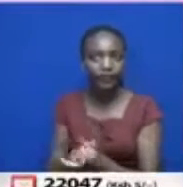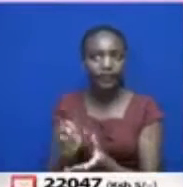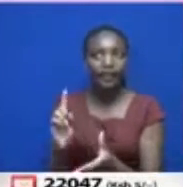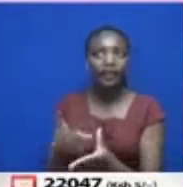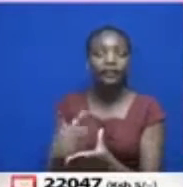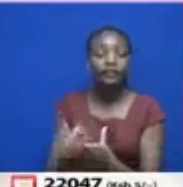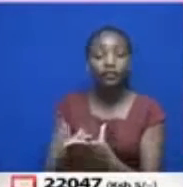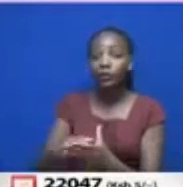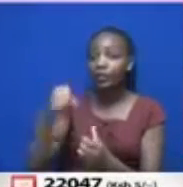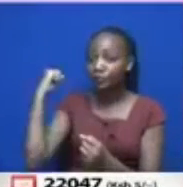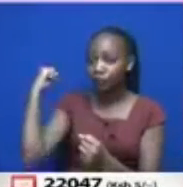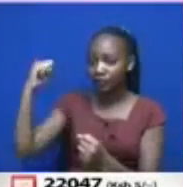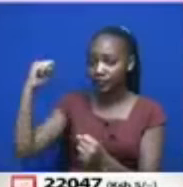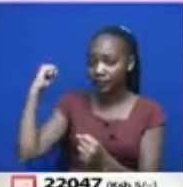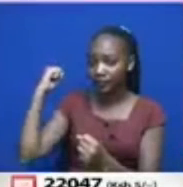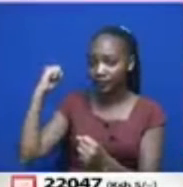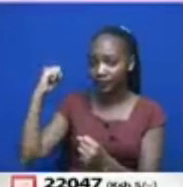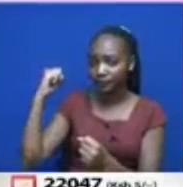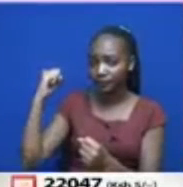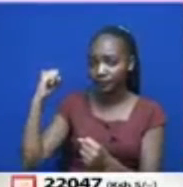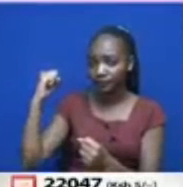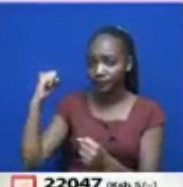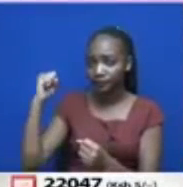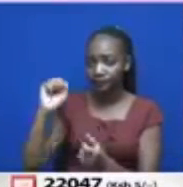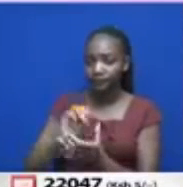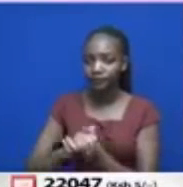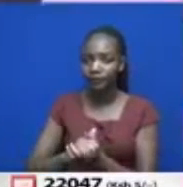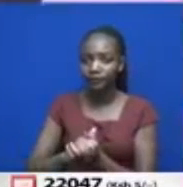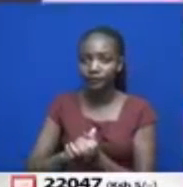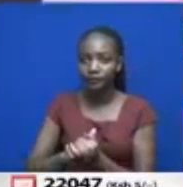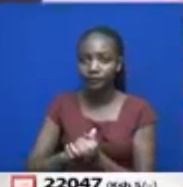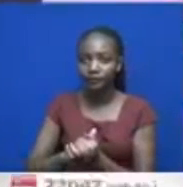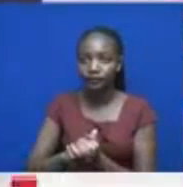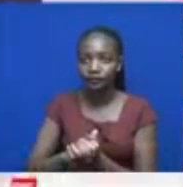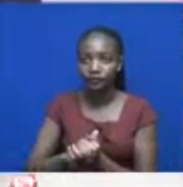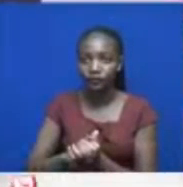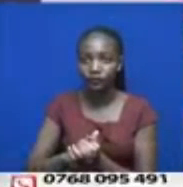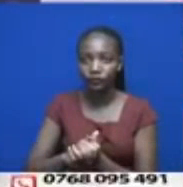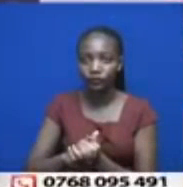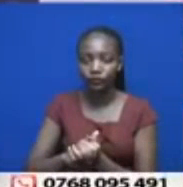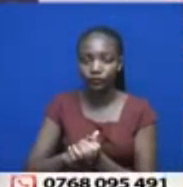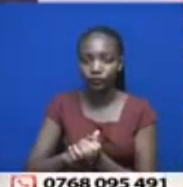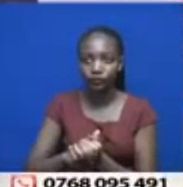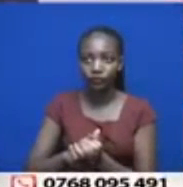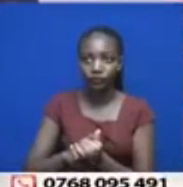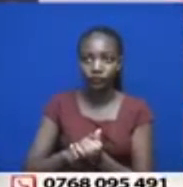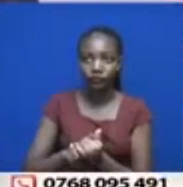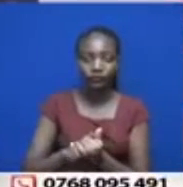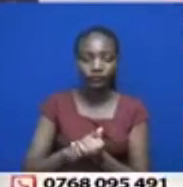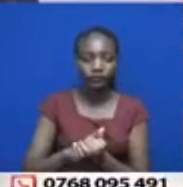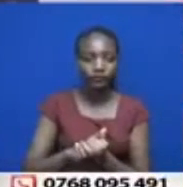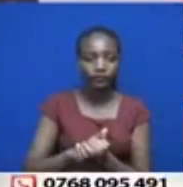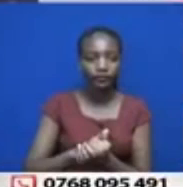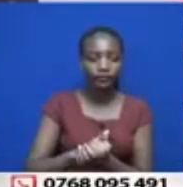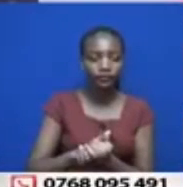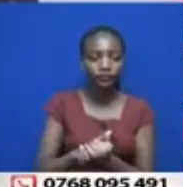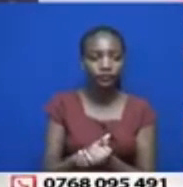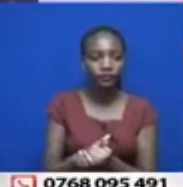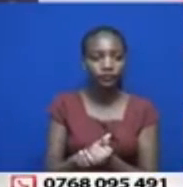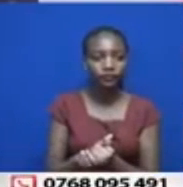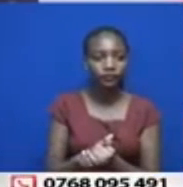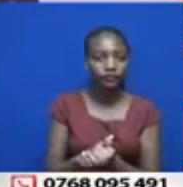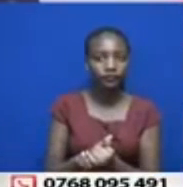political posturing. Naam. Ndio. Kutakuwa na athari yoyote ambayo itashuhudiwa kwa